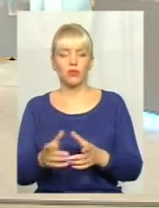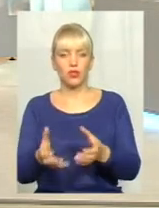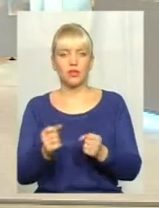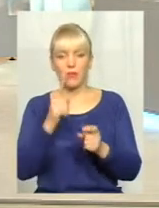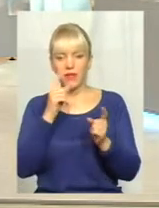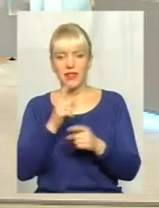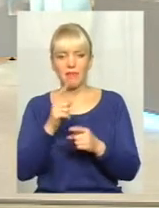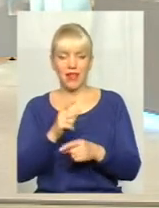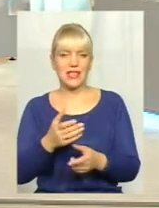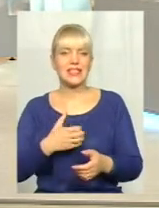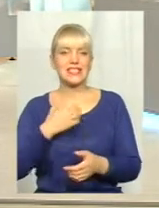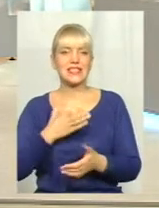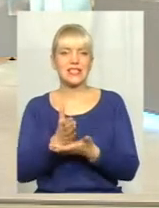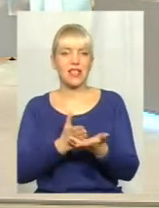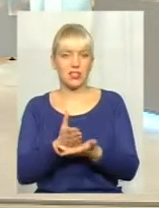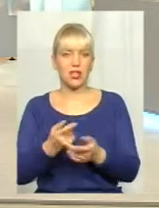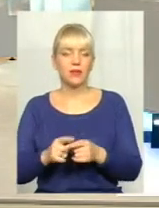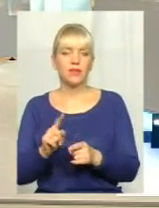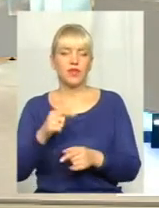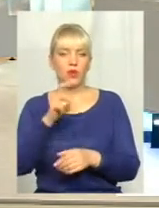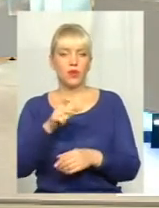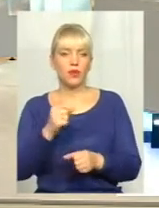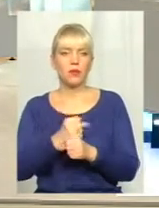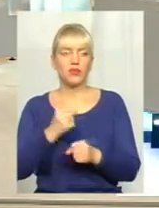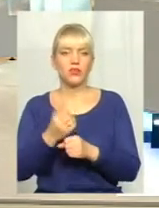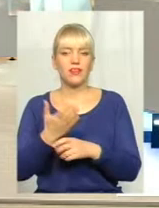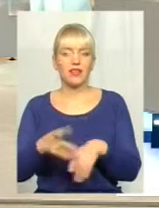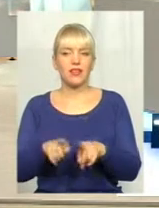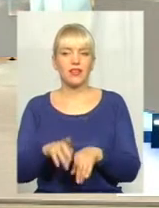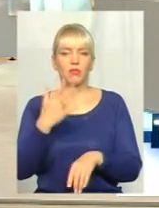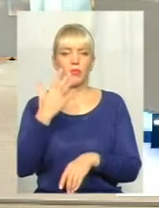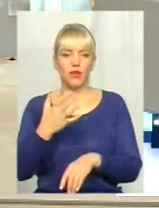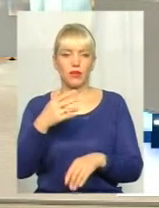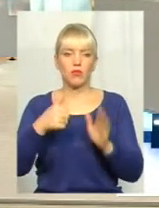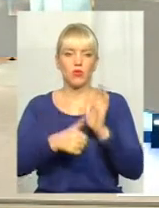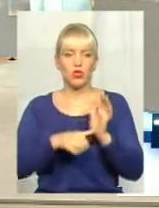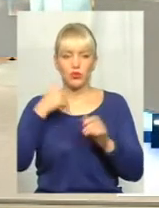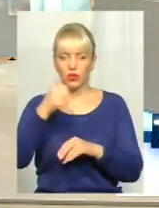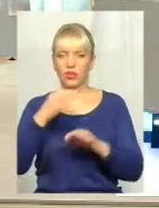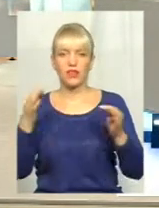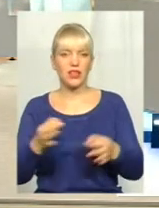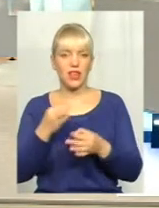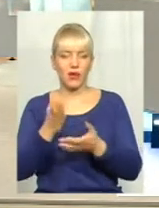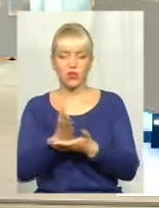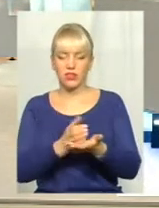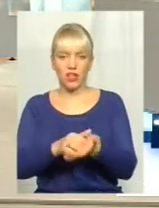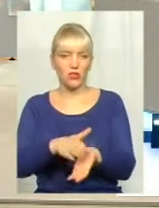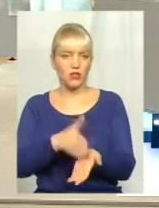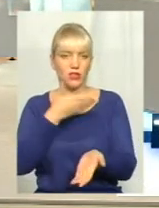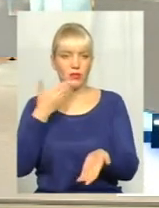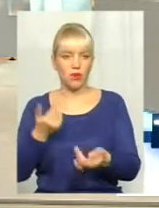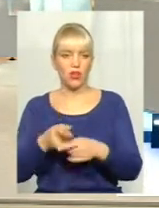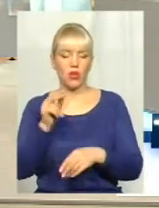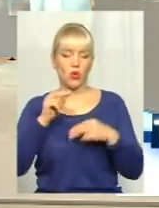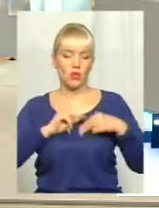люди отримали хоч якийсь стаж, а люди працюють, я так зрозумів, що є такі, що по 5-6 років без ніякого стажу, без нічого, людина працює і